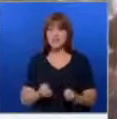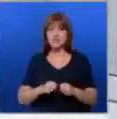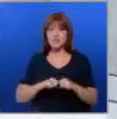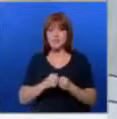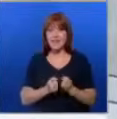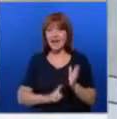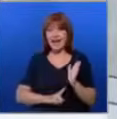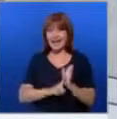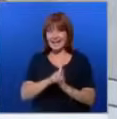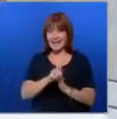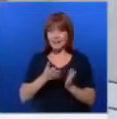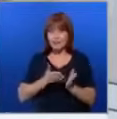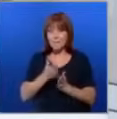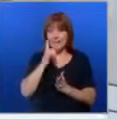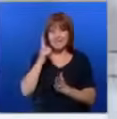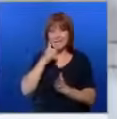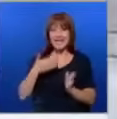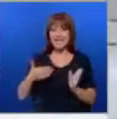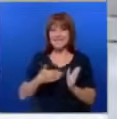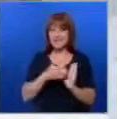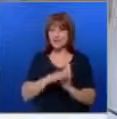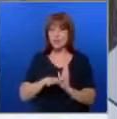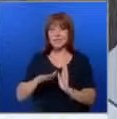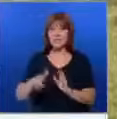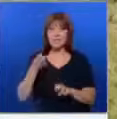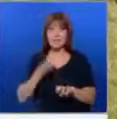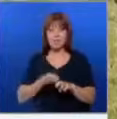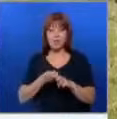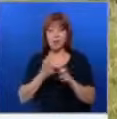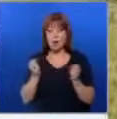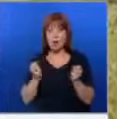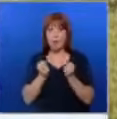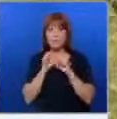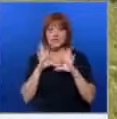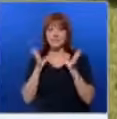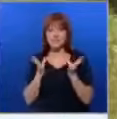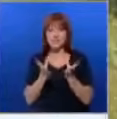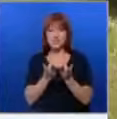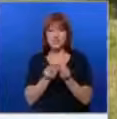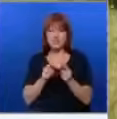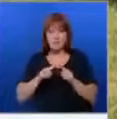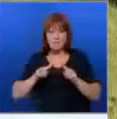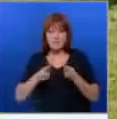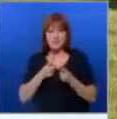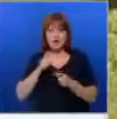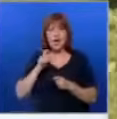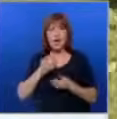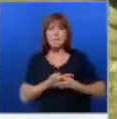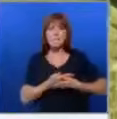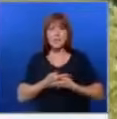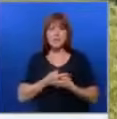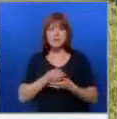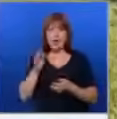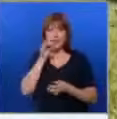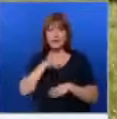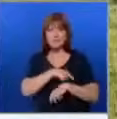атака посред бял ден и то срещу детска болница шокира всички. Всичко стана толкова бързо, че бебето дори нямаше време да се